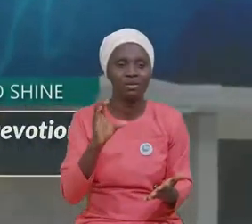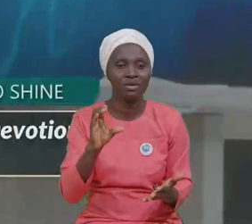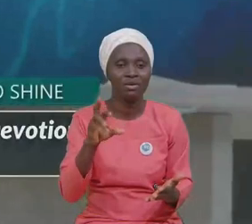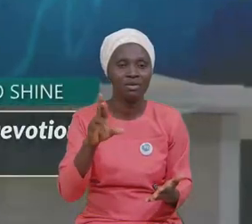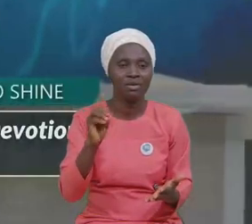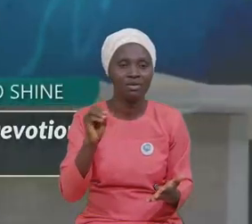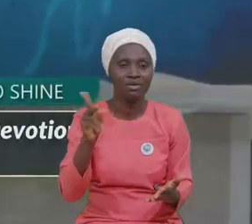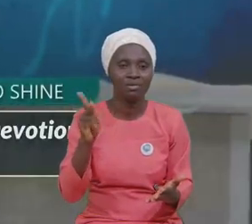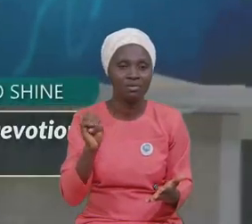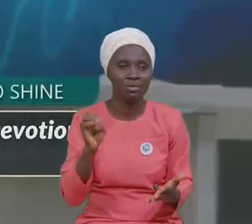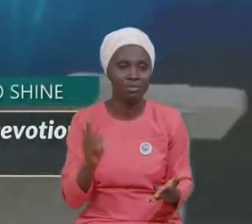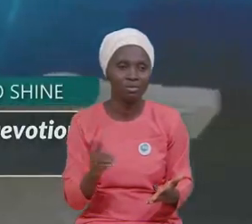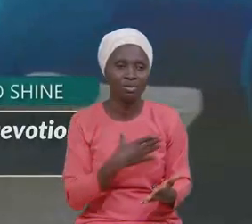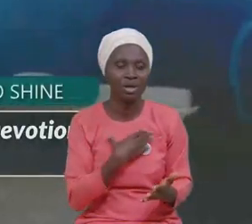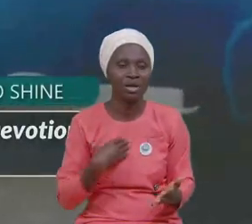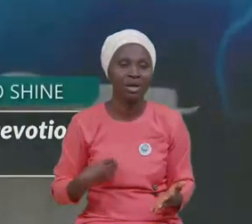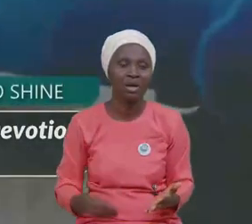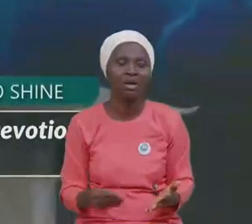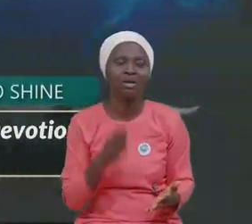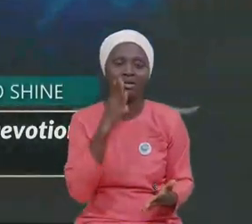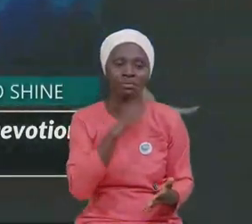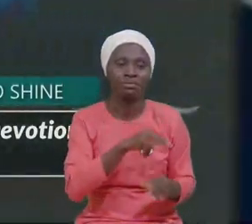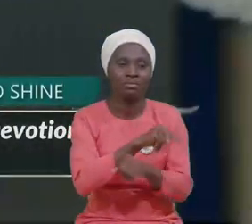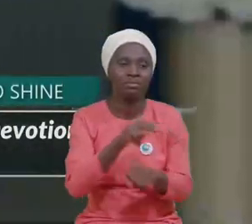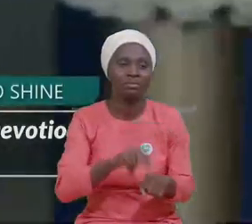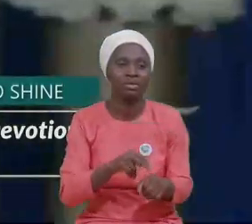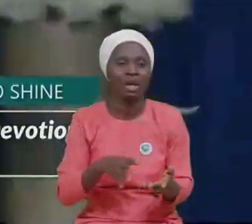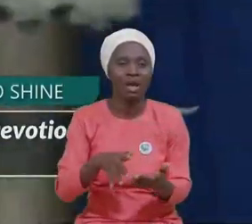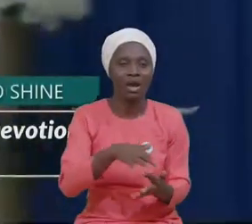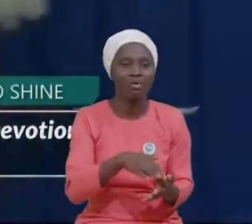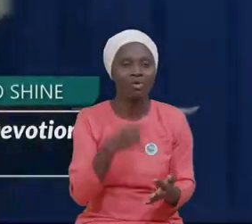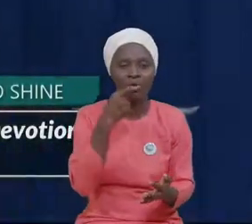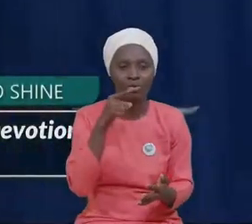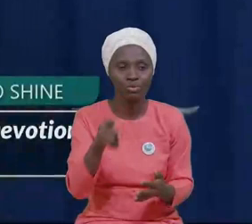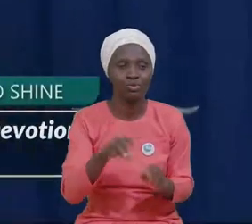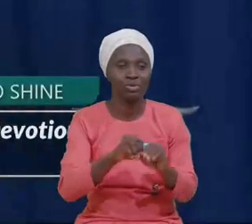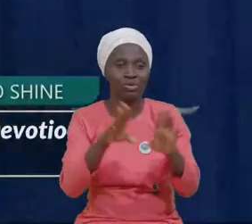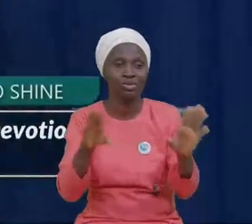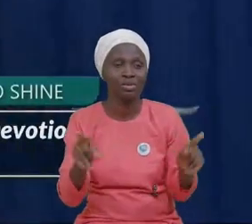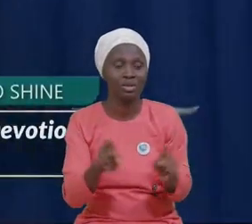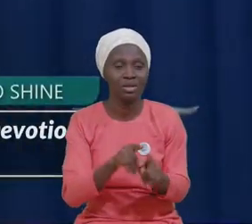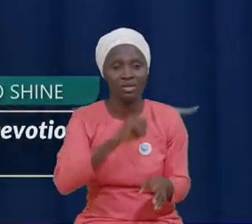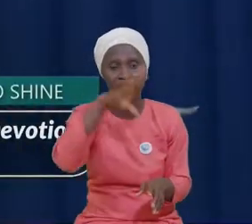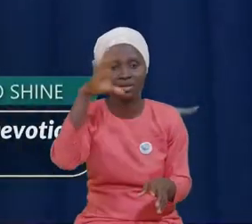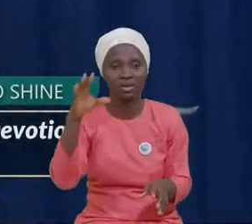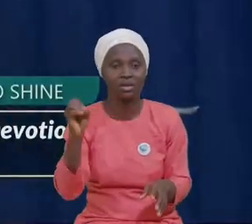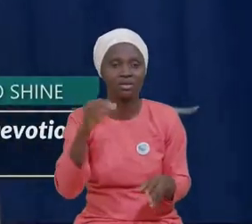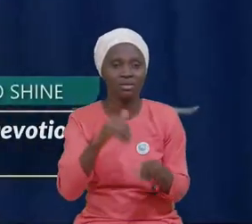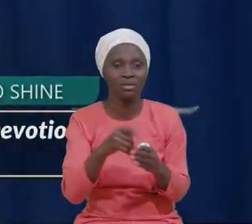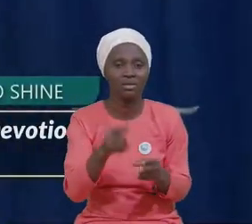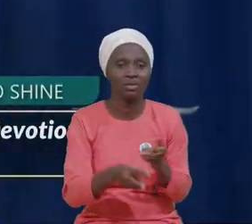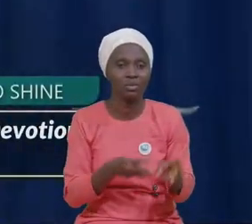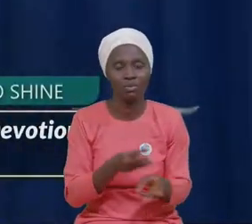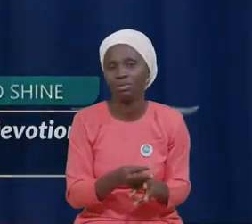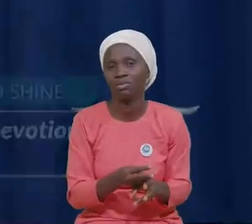flambeaux dans le monde. » Parmi laquelle vous brillez comme des flambeaux dans le monde. Vous devez